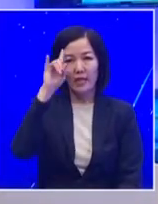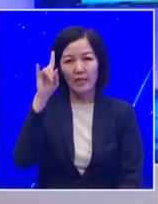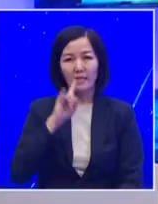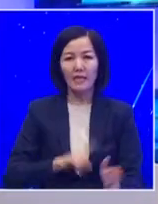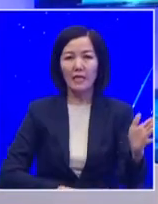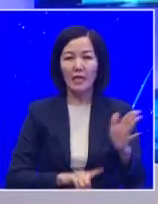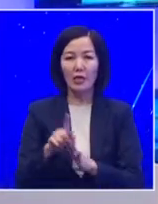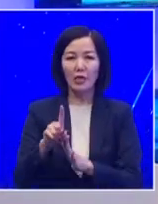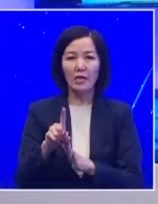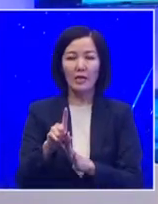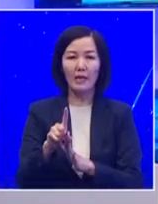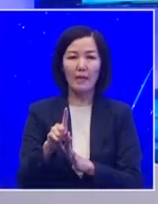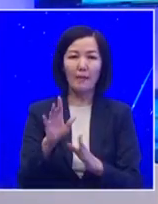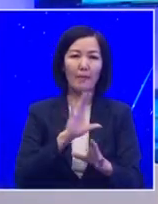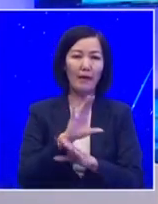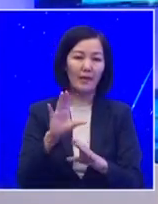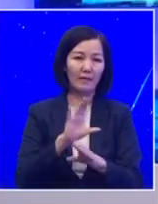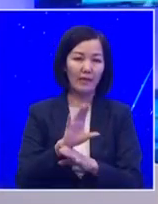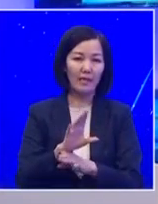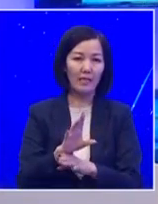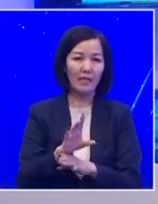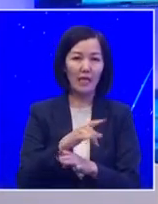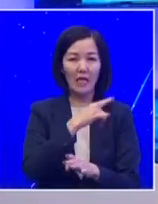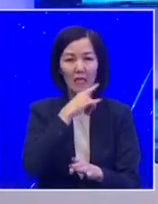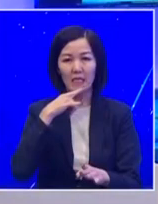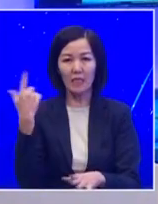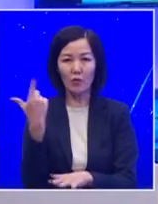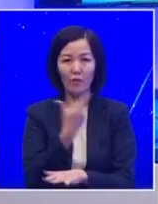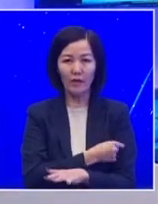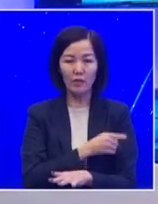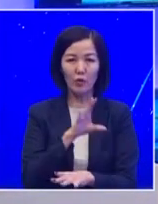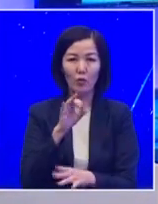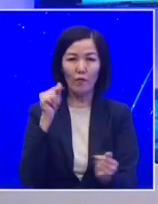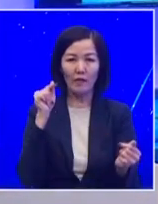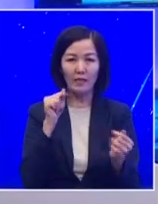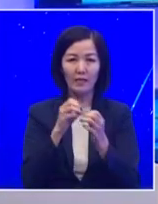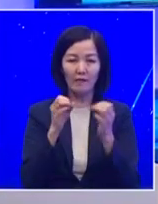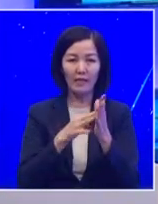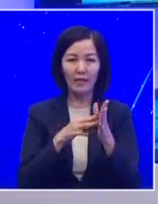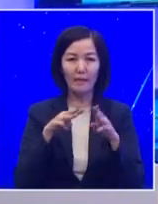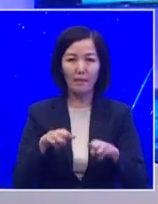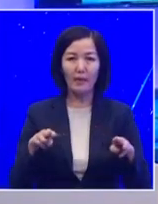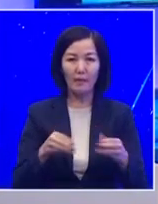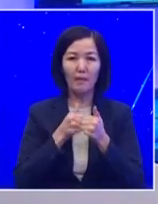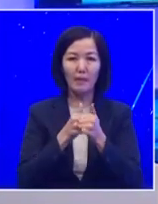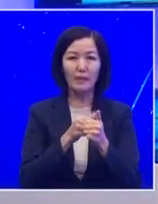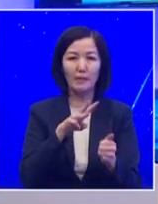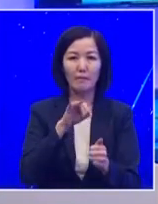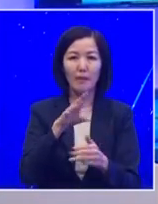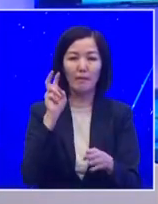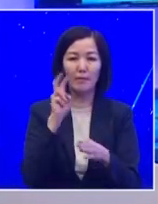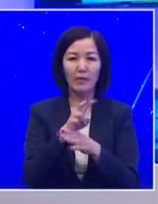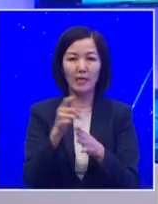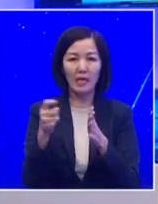В Казахстане начали производить российскую вакцину от COVID-19. Премьер-министр Республики Казахстан Аскар Мамин